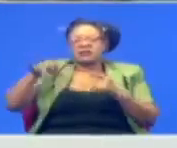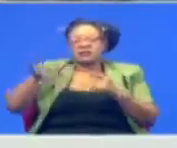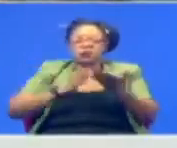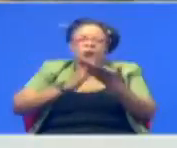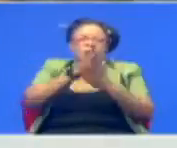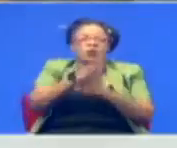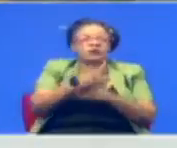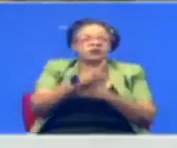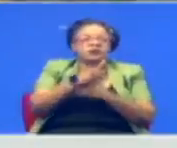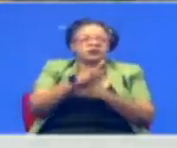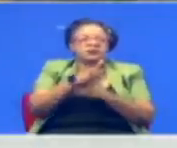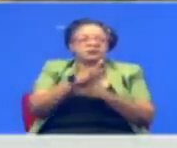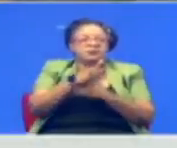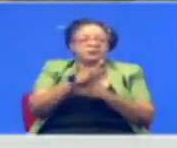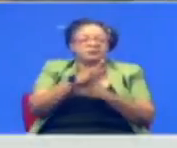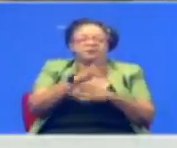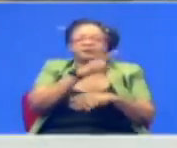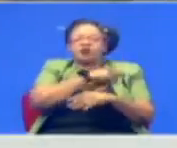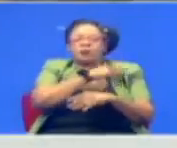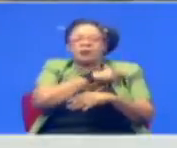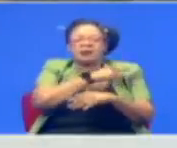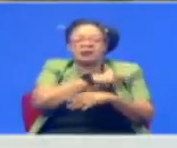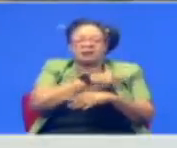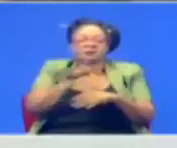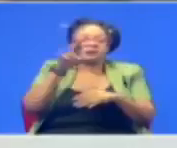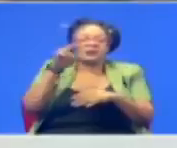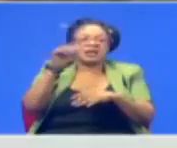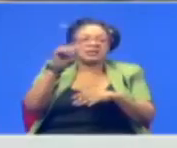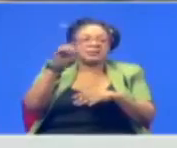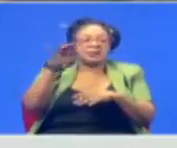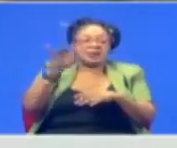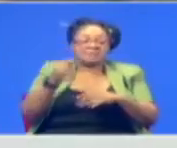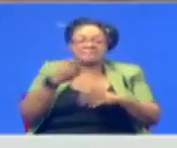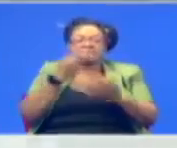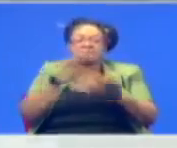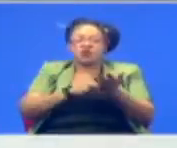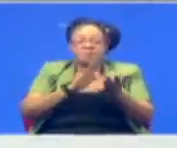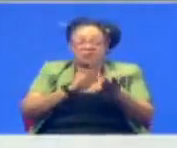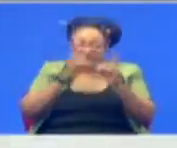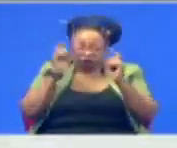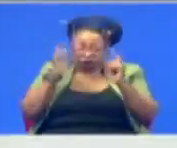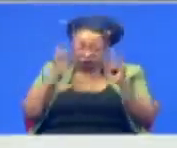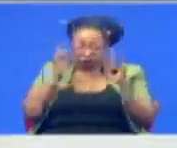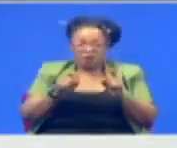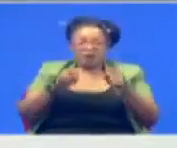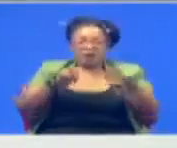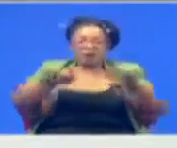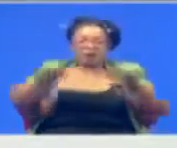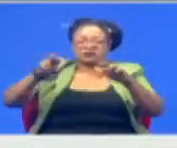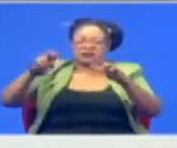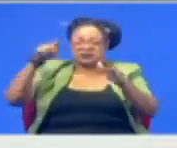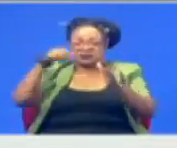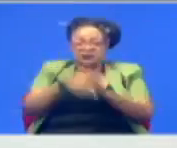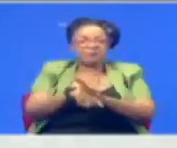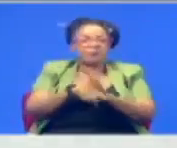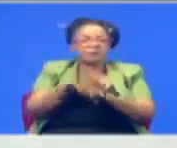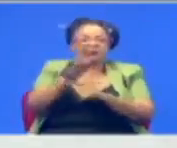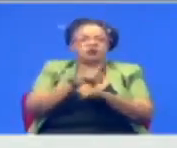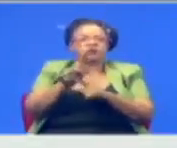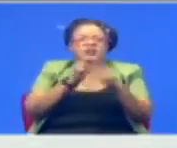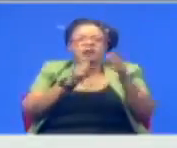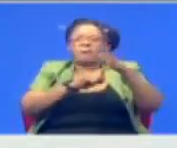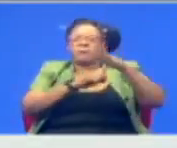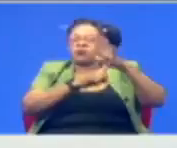huu. Kamanda mkuu wa bonde la Ufa George Natembeya anaahidi kuimarisha uchunguzi katika mipaka kwa kutumia ndege zinazoendeshwa na